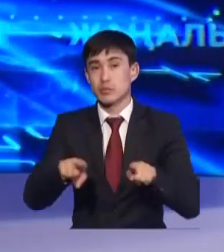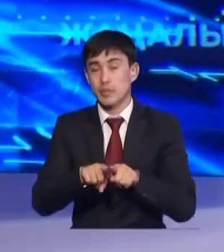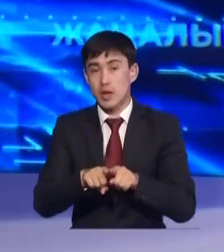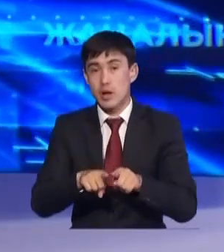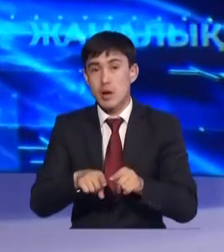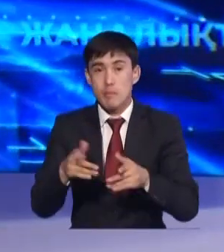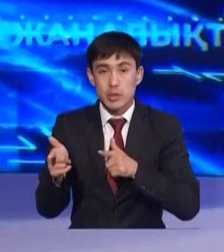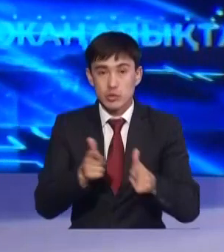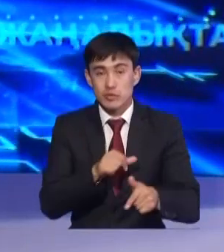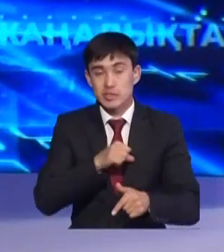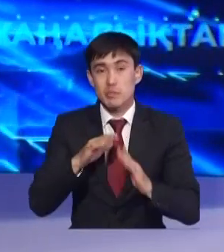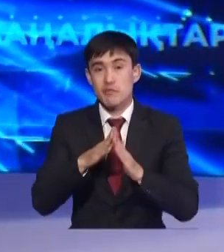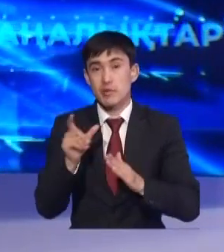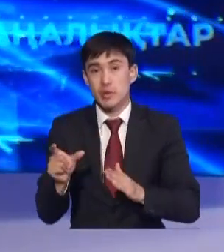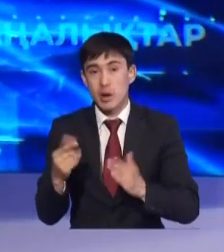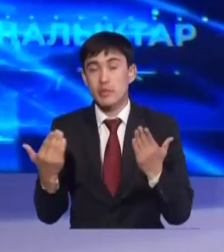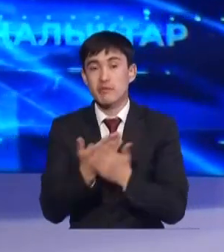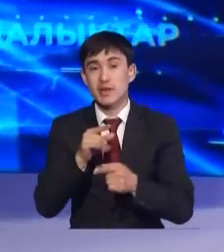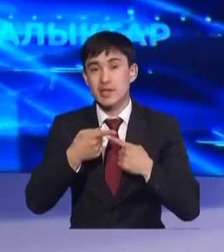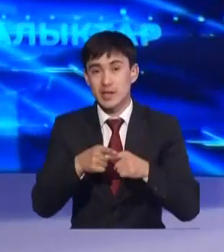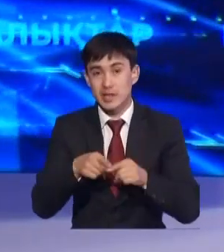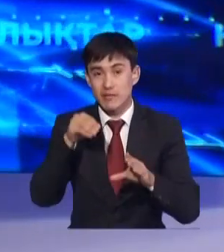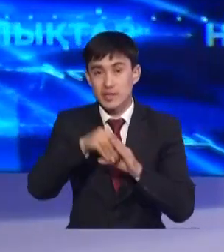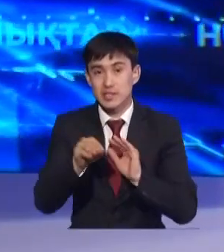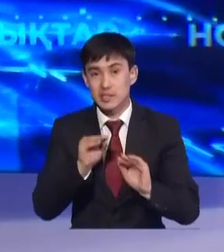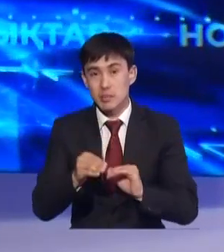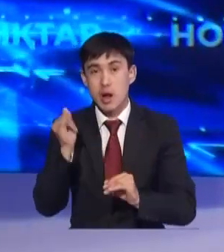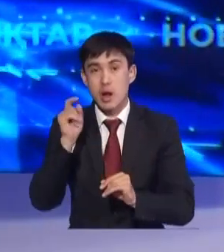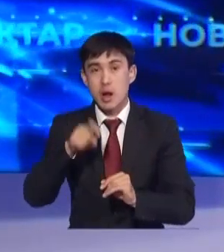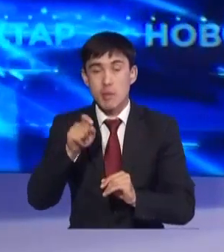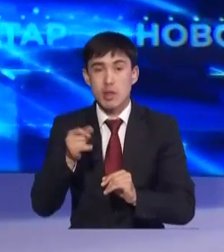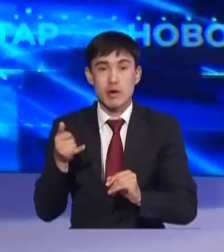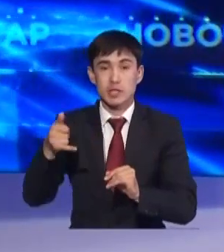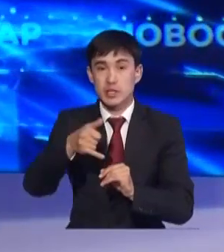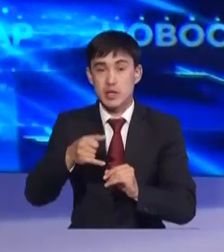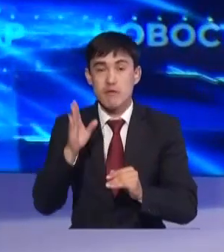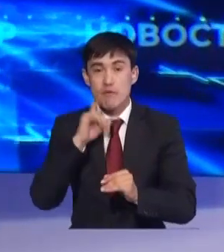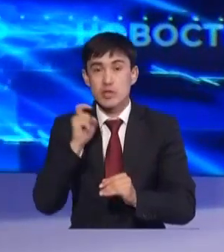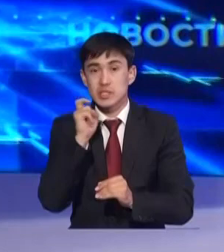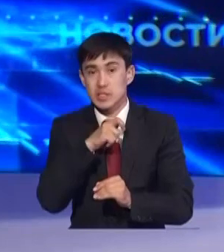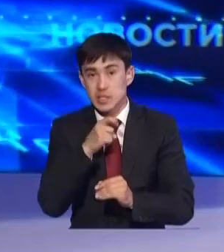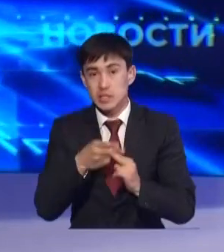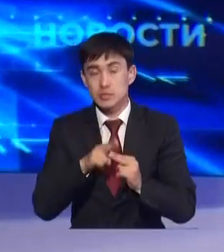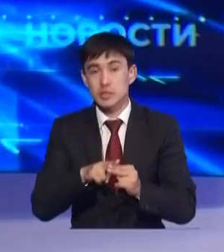основательно подготовились и сами фермеры обновлена техника внедрены системы капельного решения и